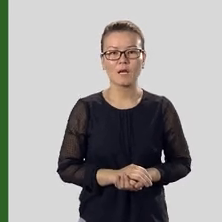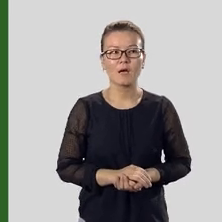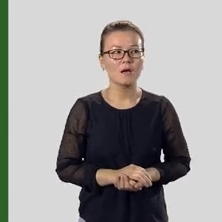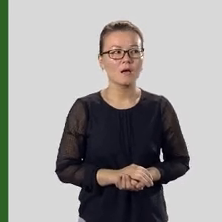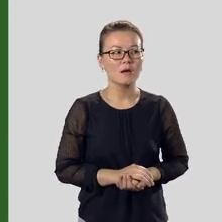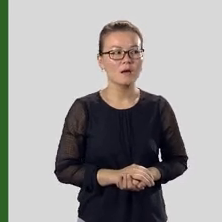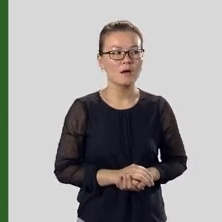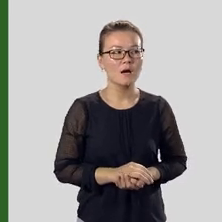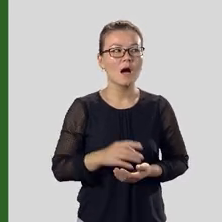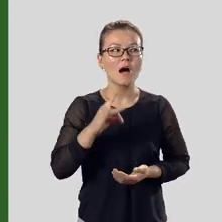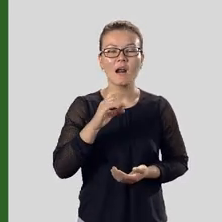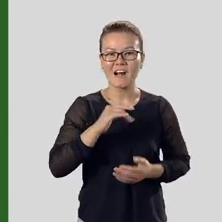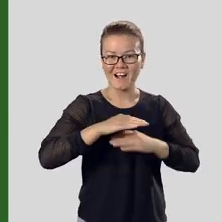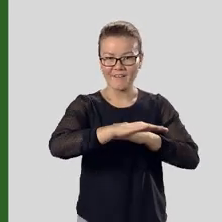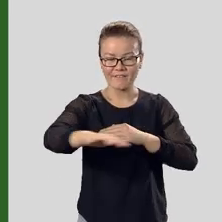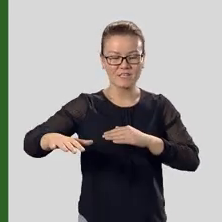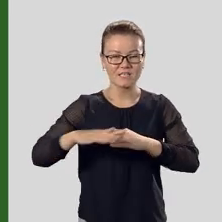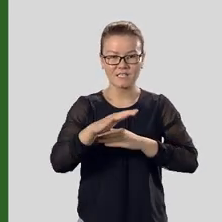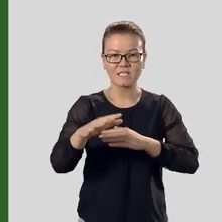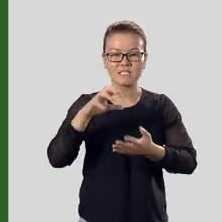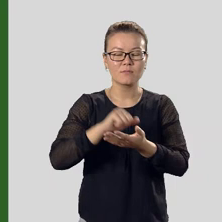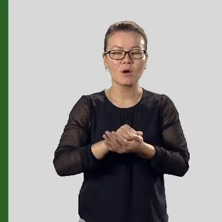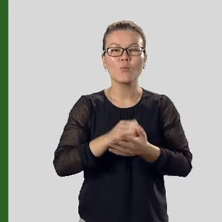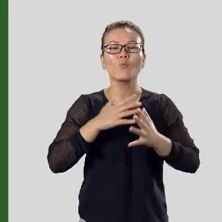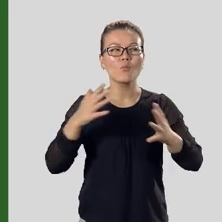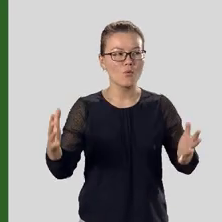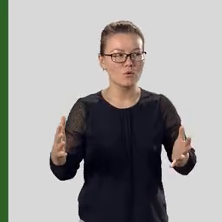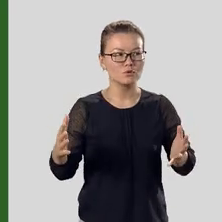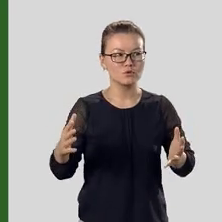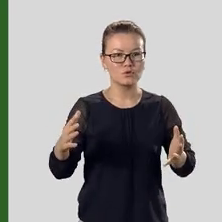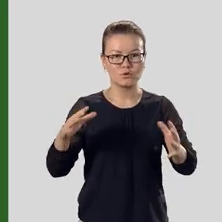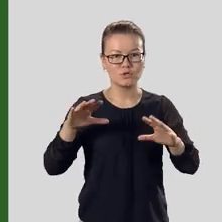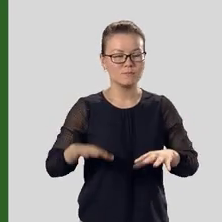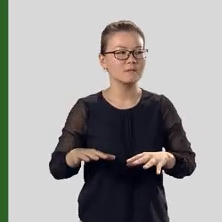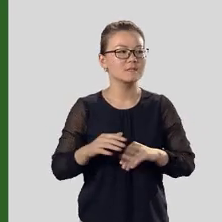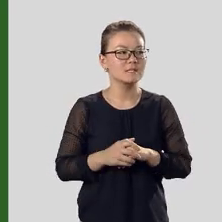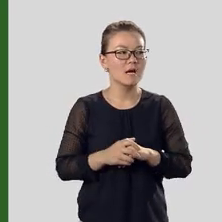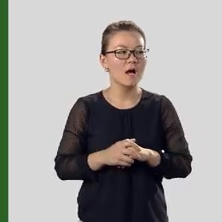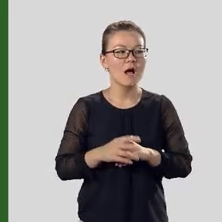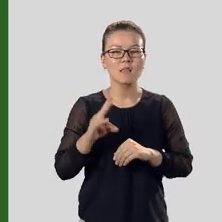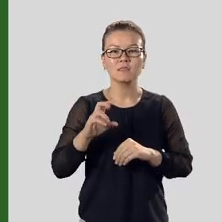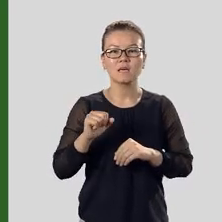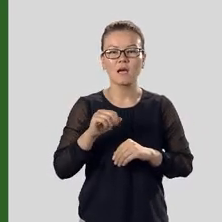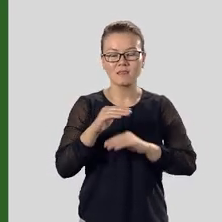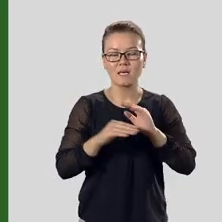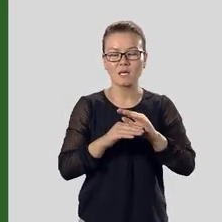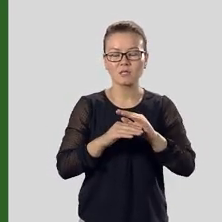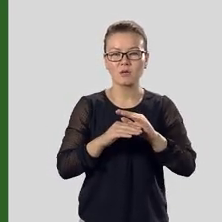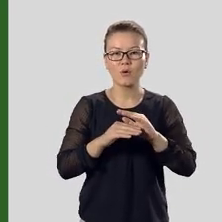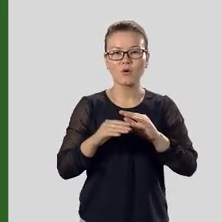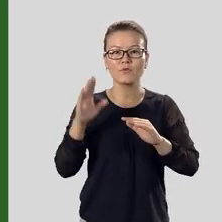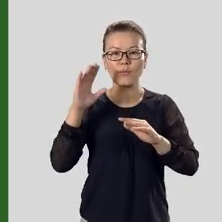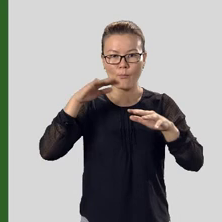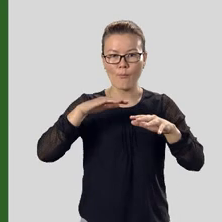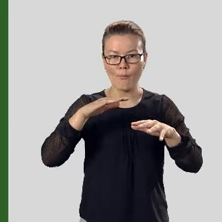Равнины занимают большую часть материков. По абсолютной высоте над уровнем моря равнины